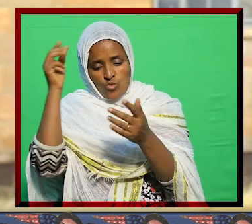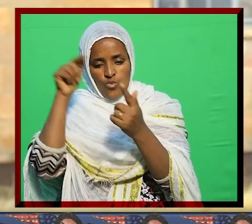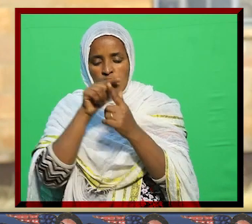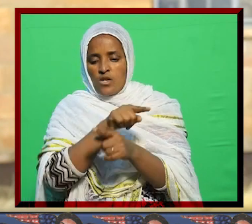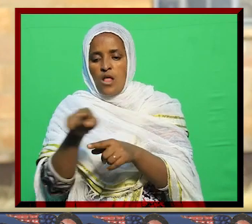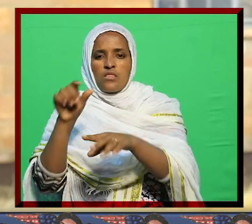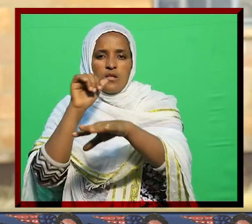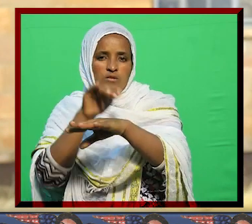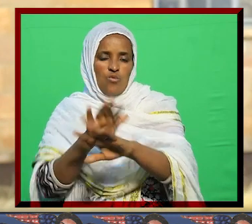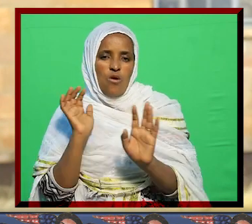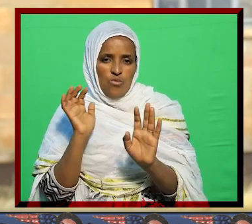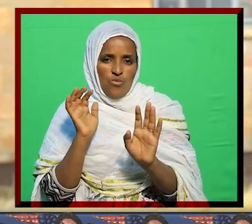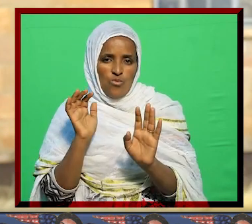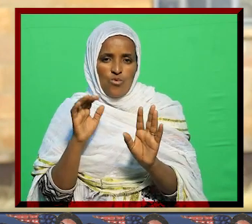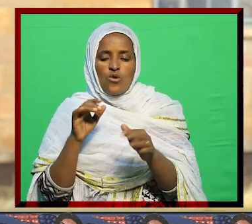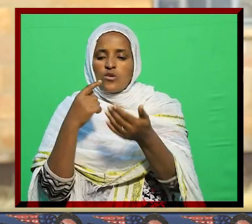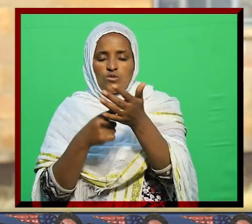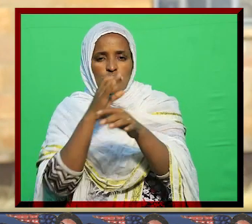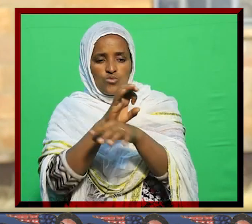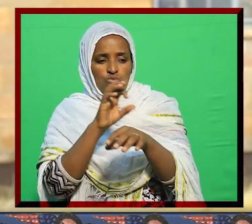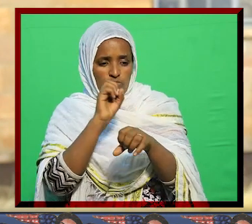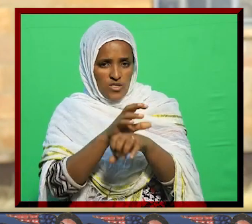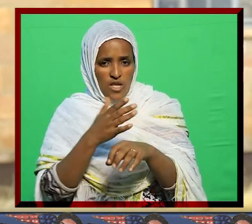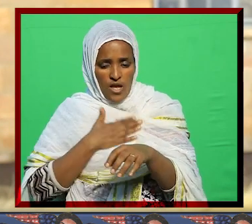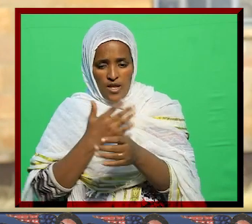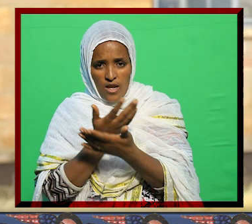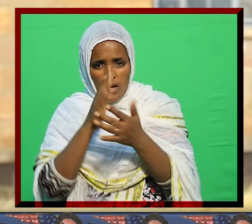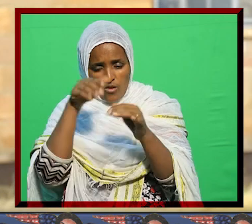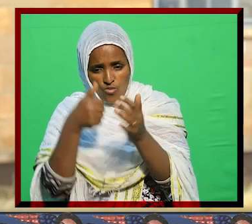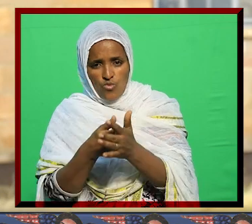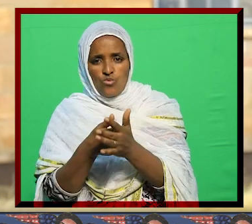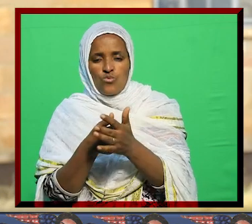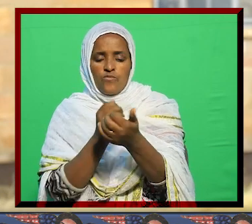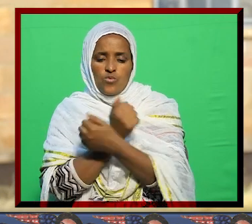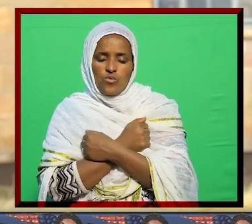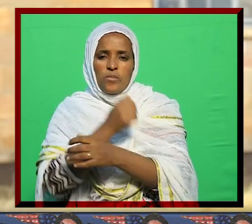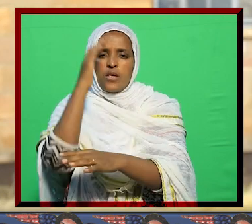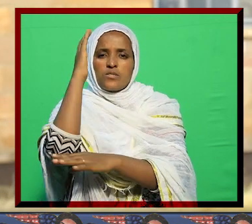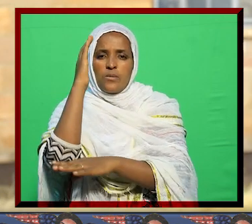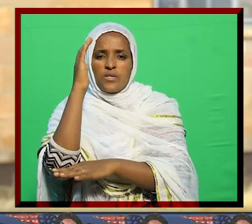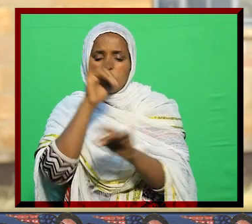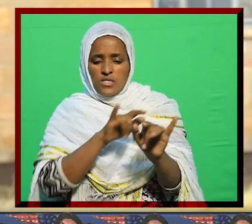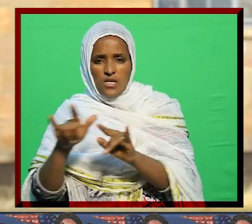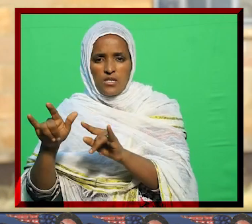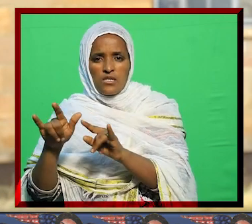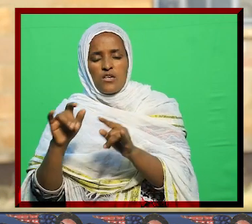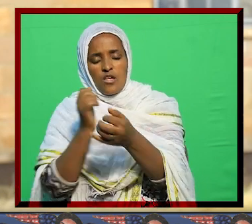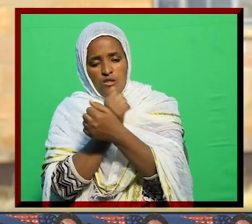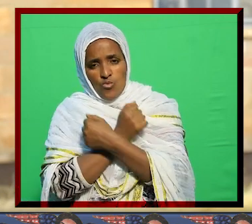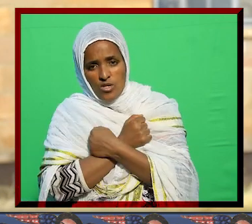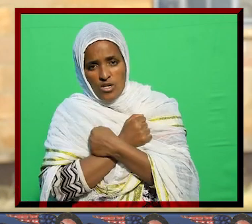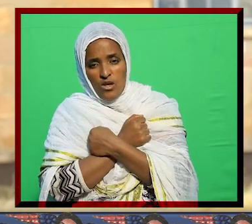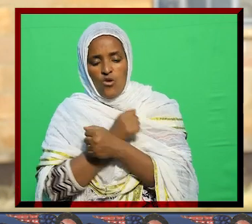ነገር ጢሞቴዎስን ወደ እናንተ ልኬዋለሁ። ያዘክርክም ውፍናዊ የእኔን ነገር ዘውት ወልድየ ፍቁር ወምን በእግዚአብሔር